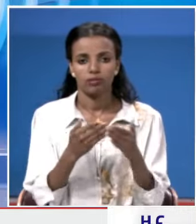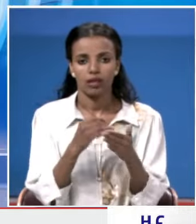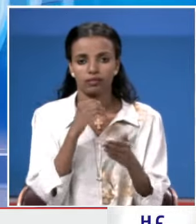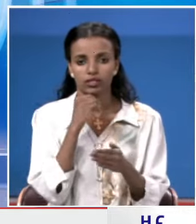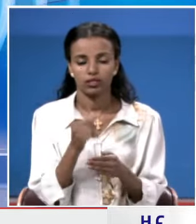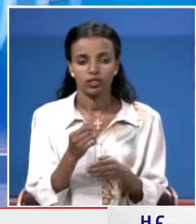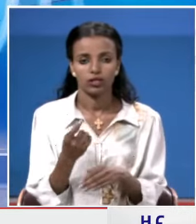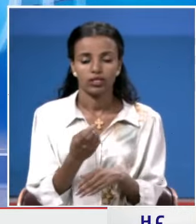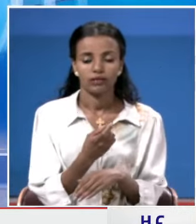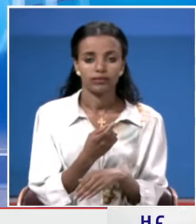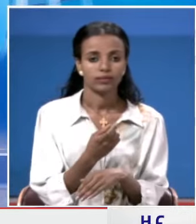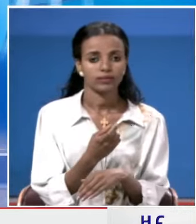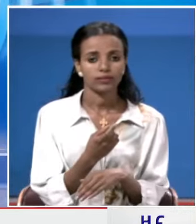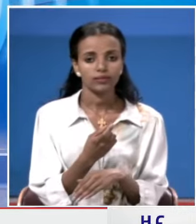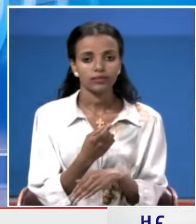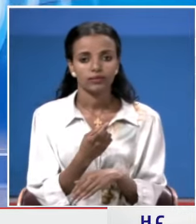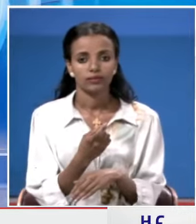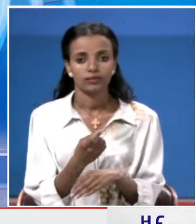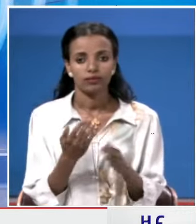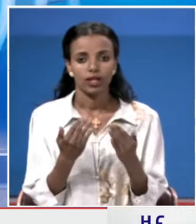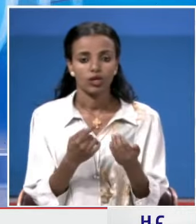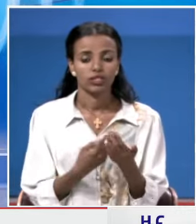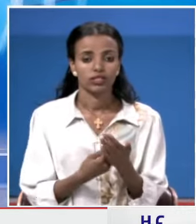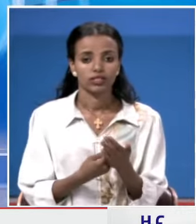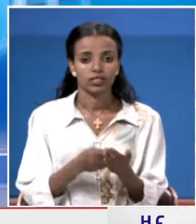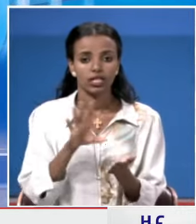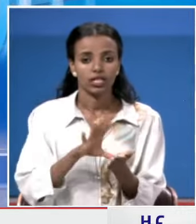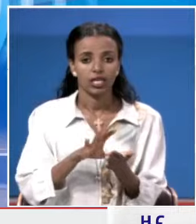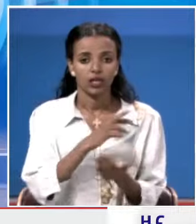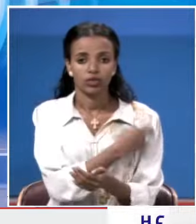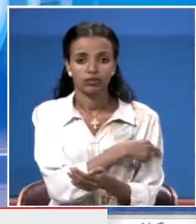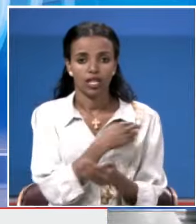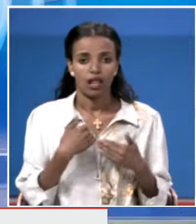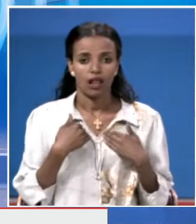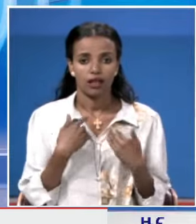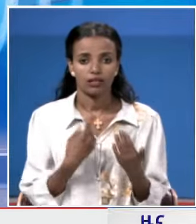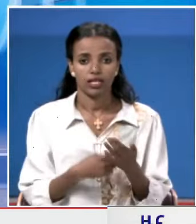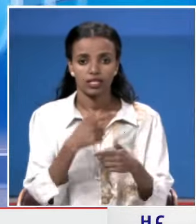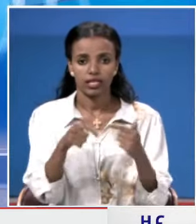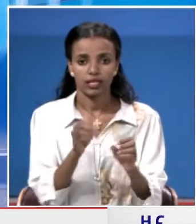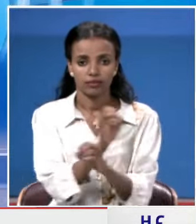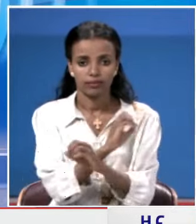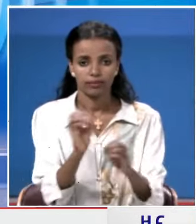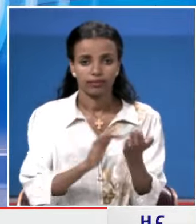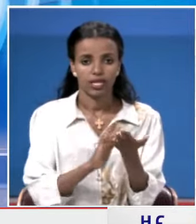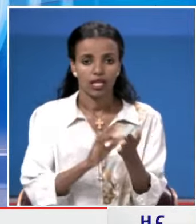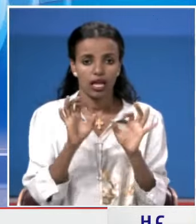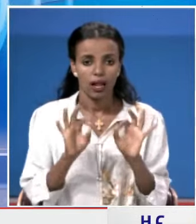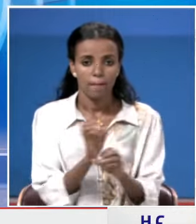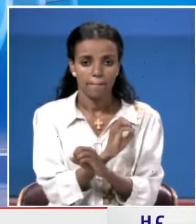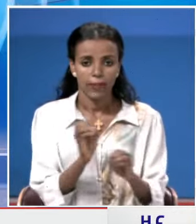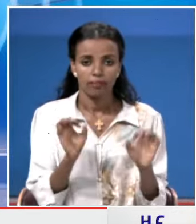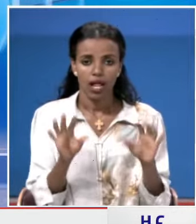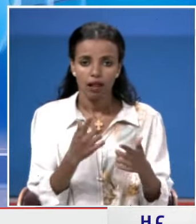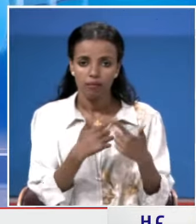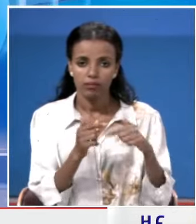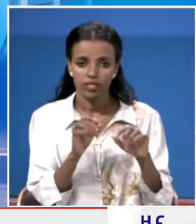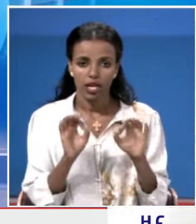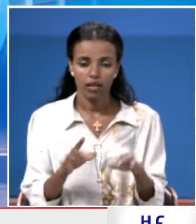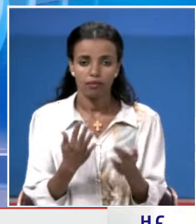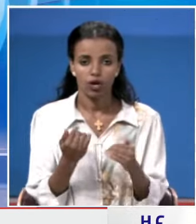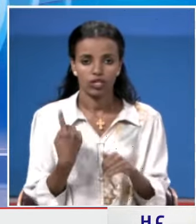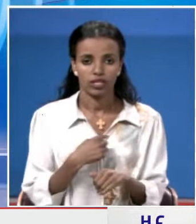ግጭት ምናምን አለብኝ አምላክ ነው። አሁን እዚህ የገጠር ሆስፒታል አለ። እዚያ ብንሄድ አንድ መድኃኒት የለ፣ ምን የለ፣ መምጫ የለ። አሁን እኛ